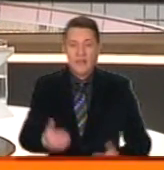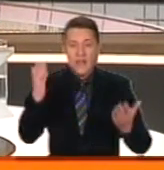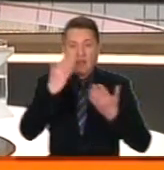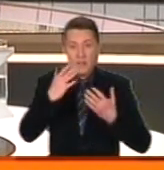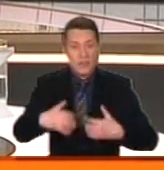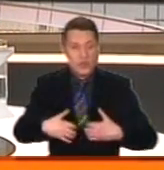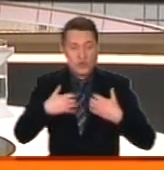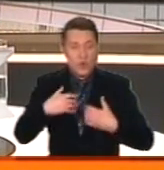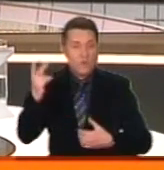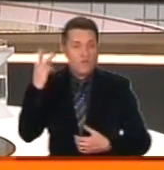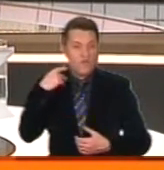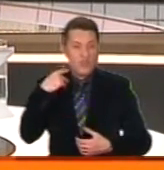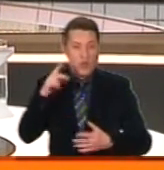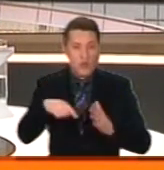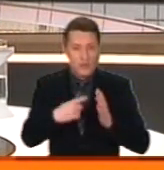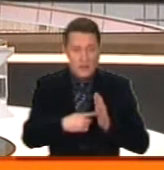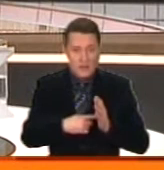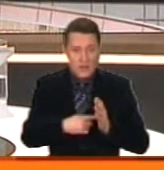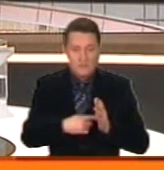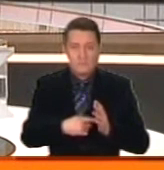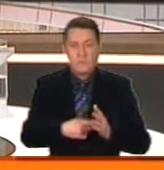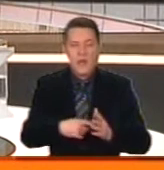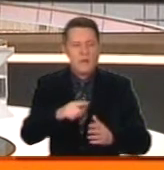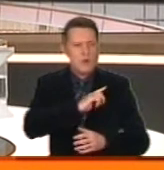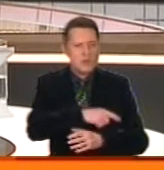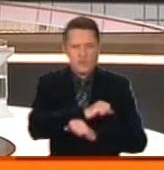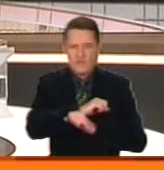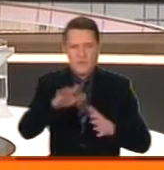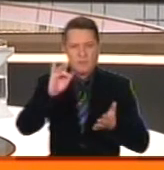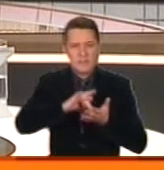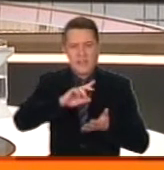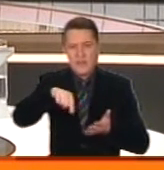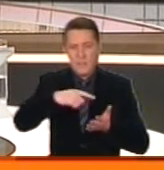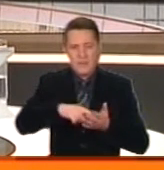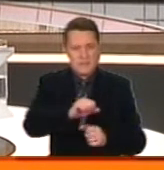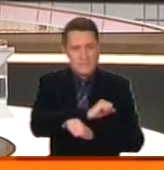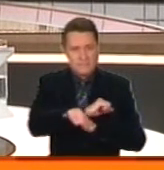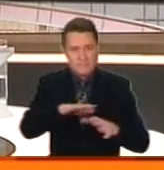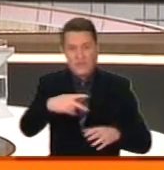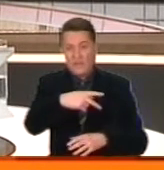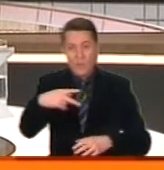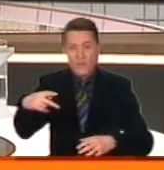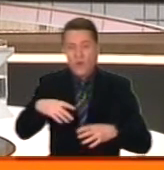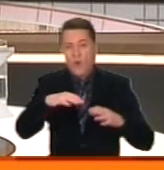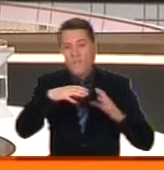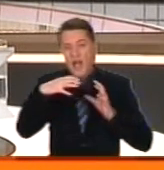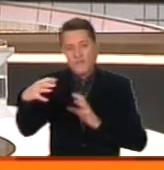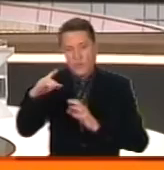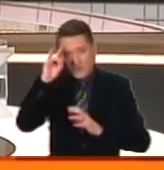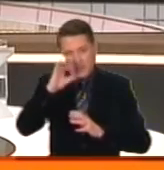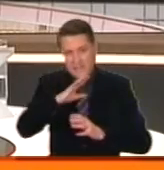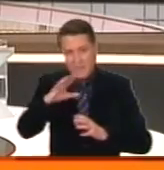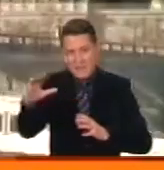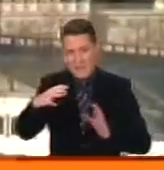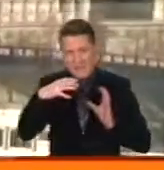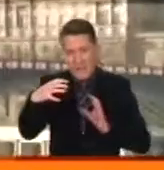Кіношоку у британській столиці лондонців наполохав потужний вибух. У центрі міста в повітря злетів двоповерховий автобус, знаменитий